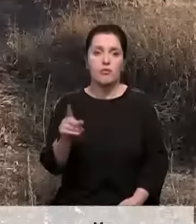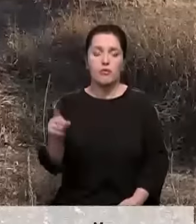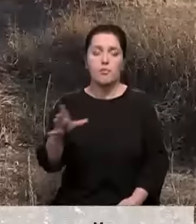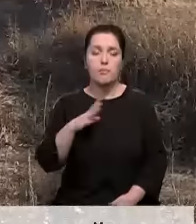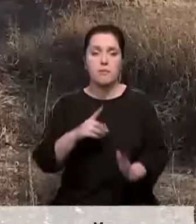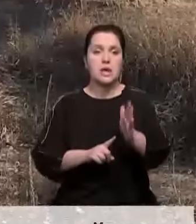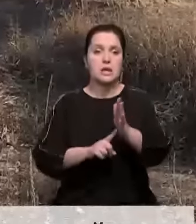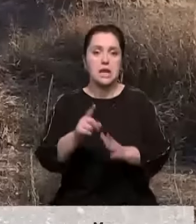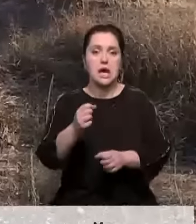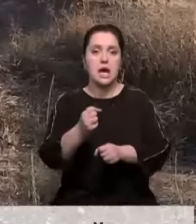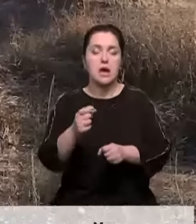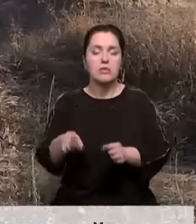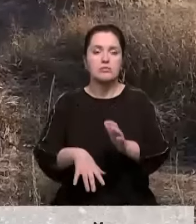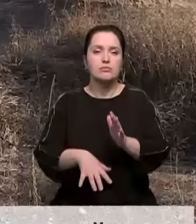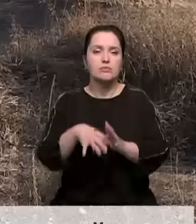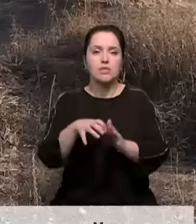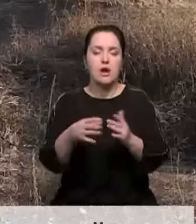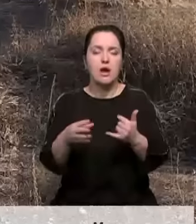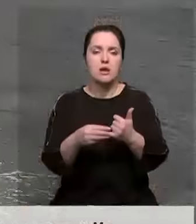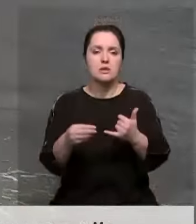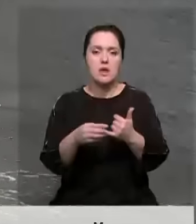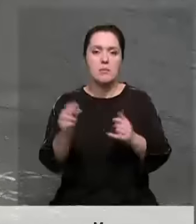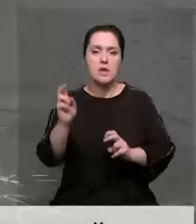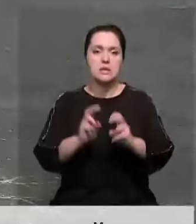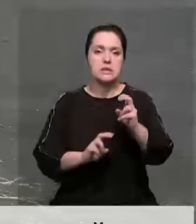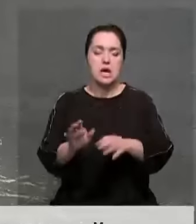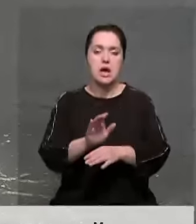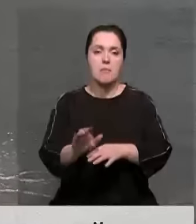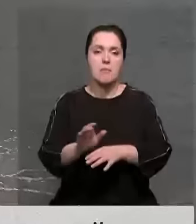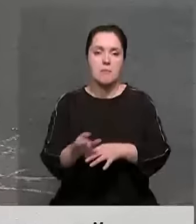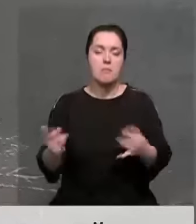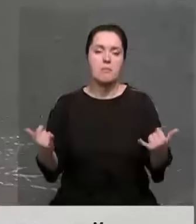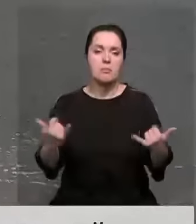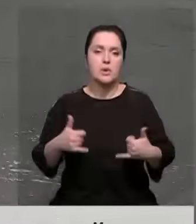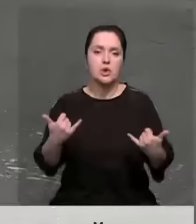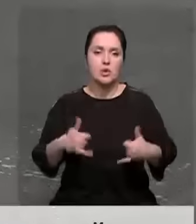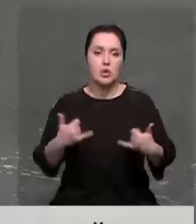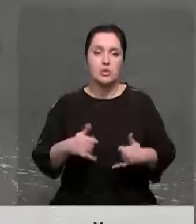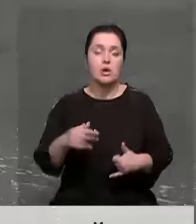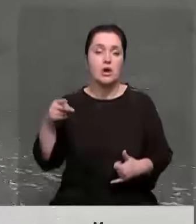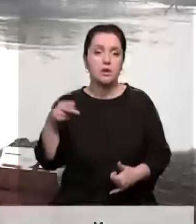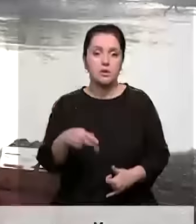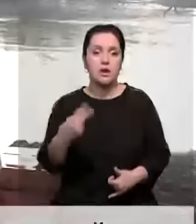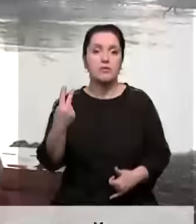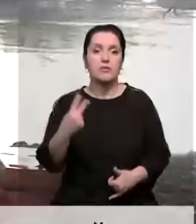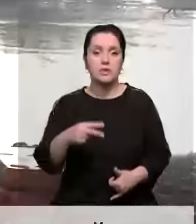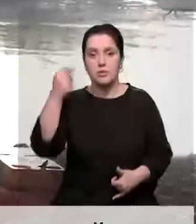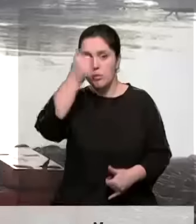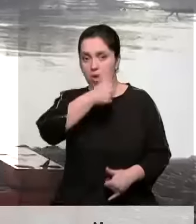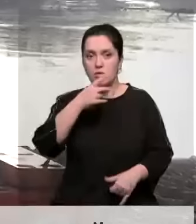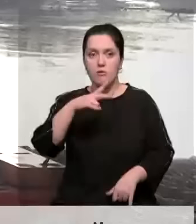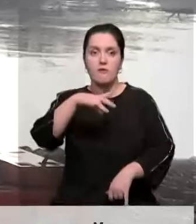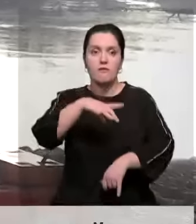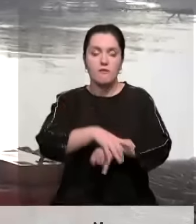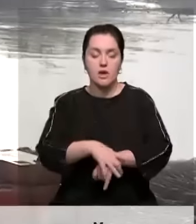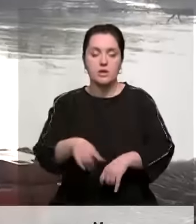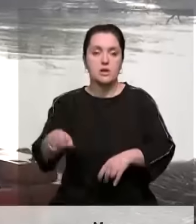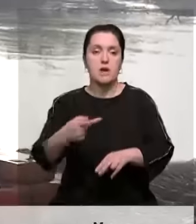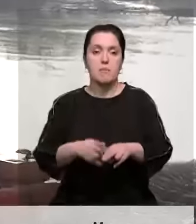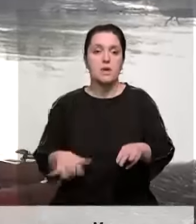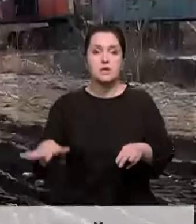начал разработку песчаного карьера для своего завода по производству бетонных изделий. Однако в 2020 году выяснилось, что на этой